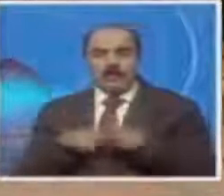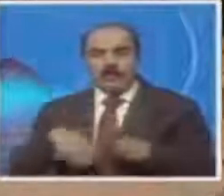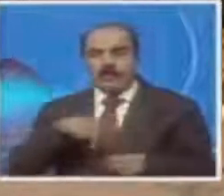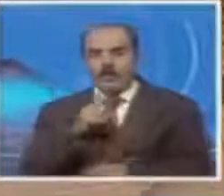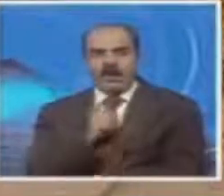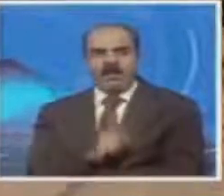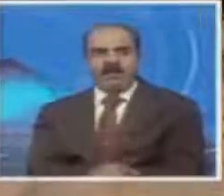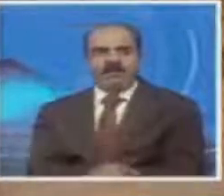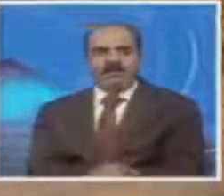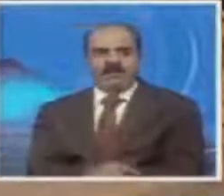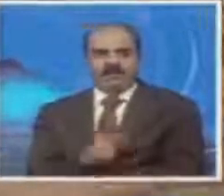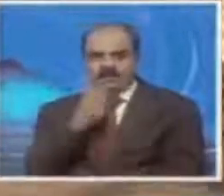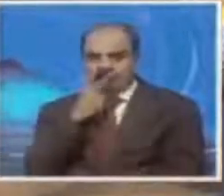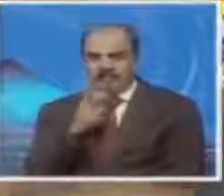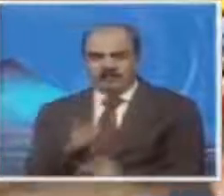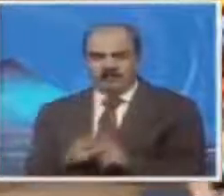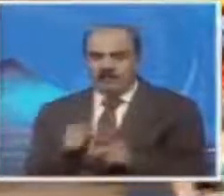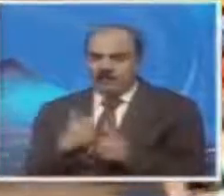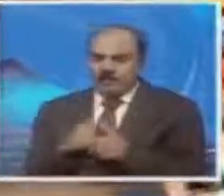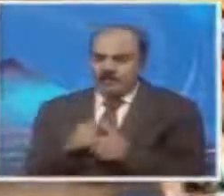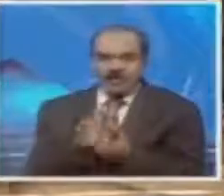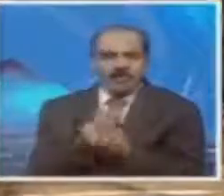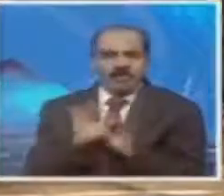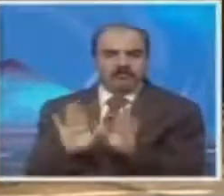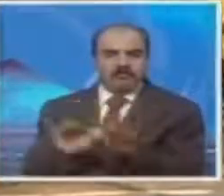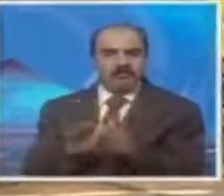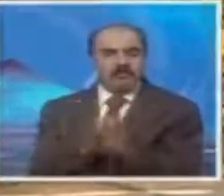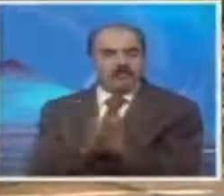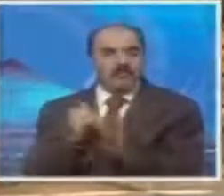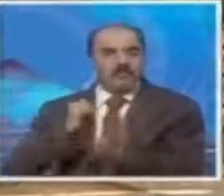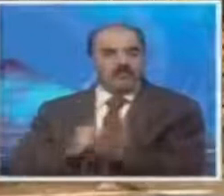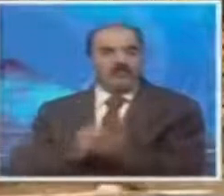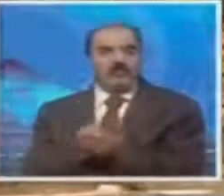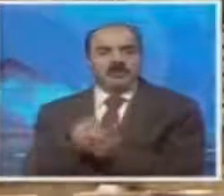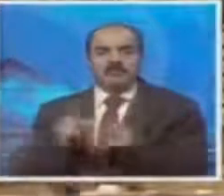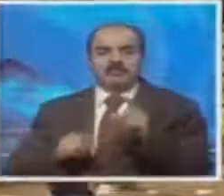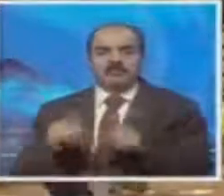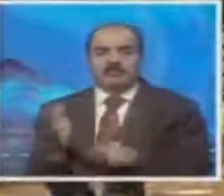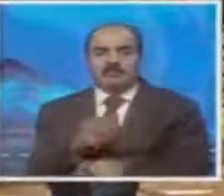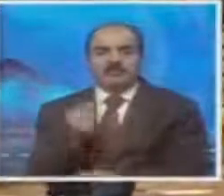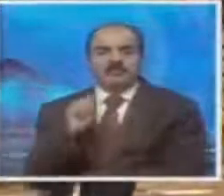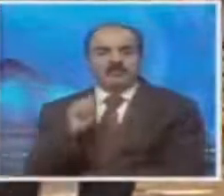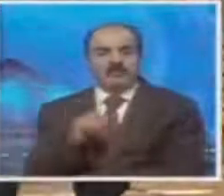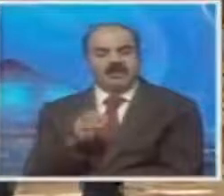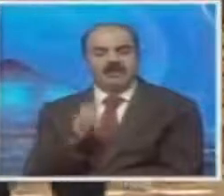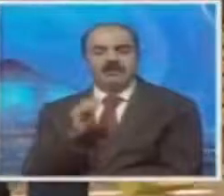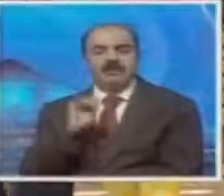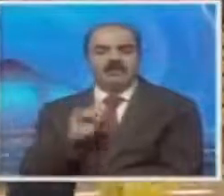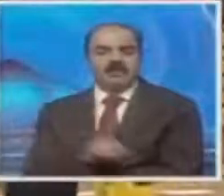كلنا واحد، حيث يجد المواطن كل احتياجاته من مستلزمات المدارس بتخفيضات تصل إلى